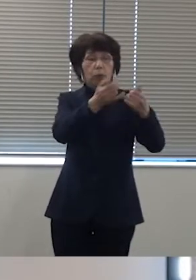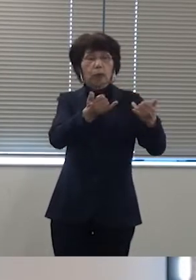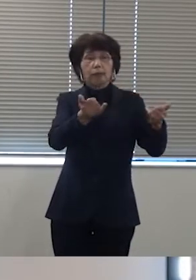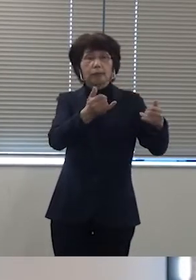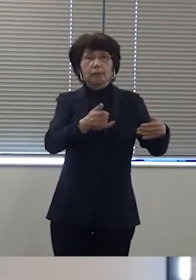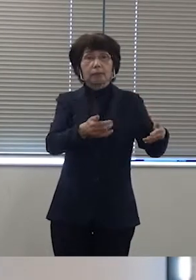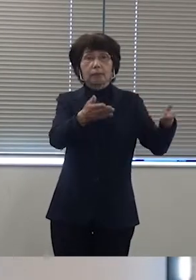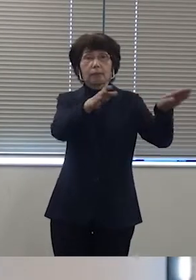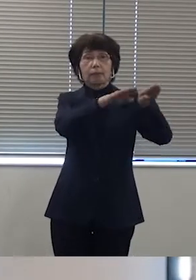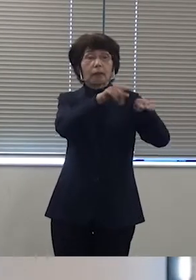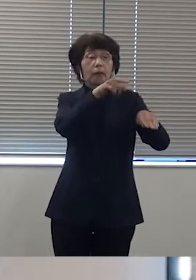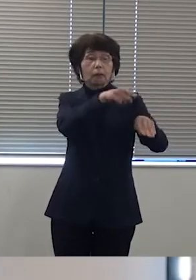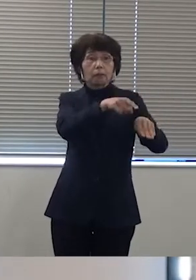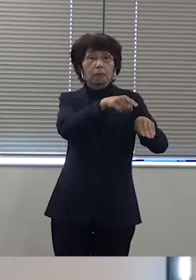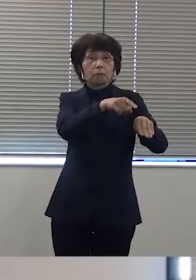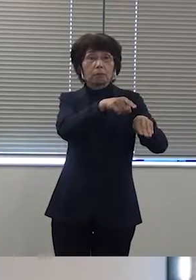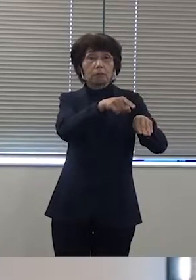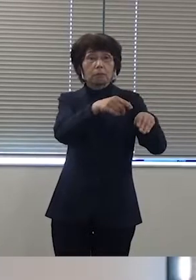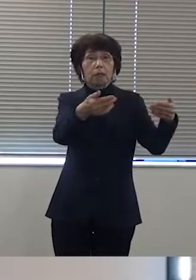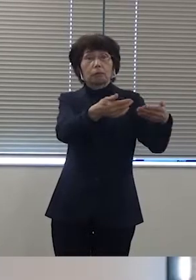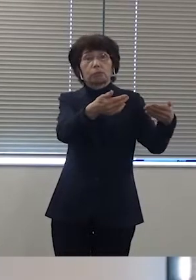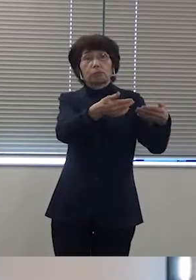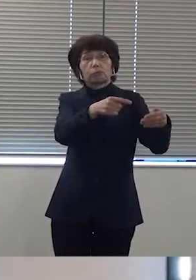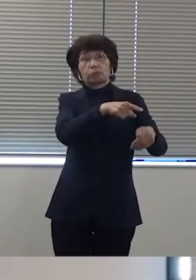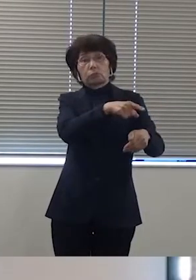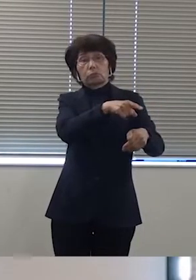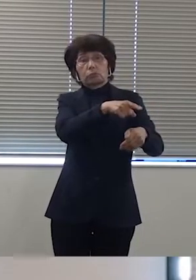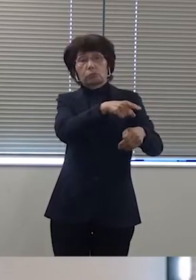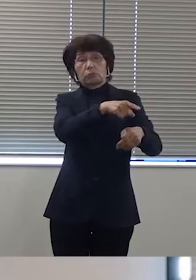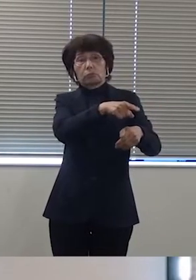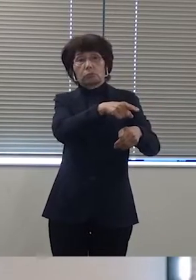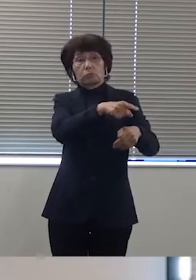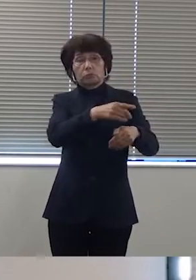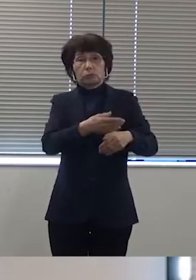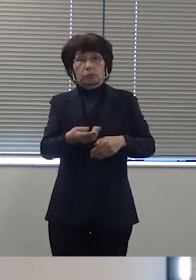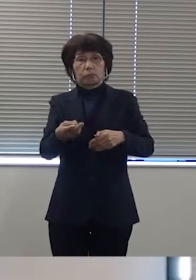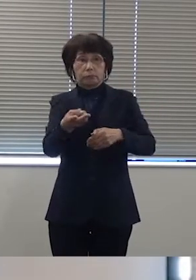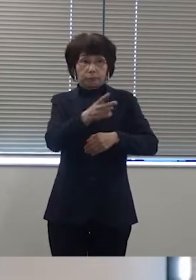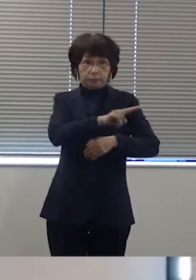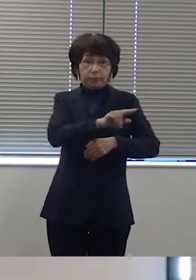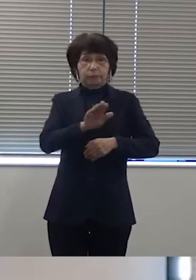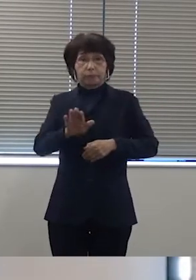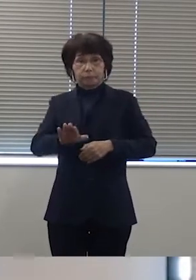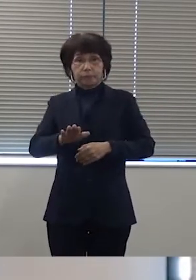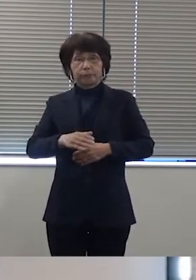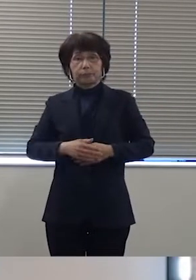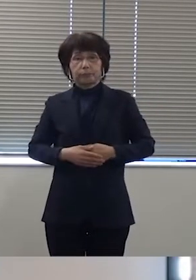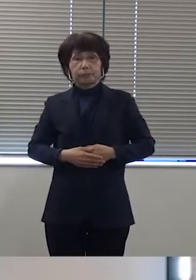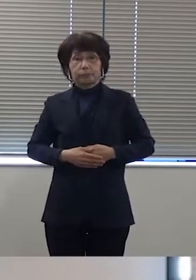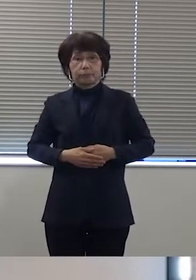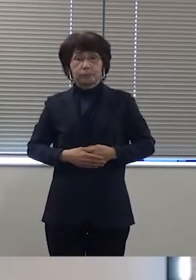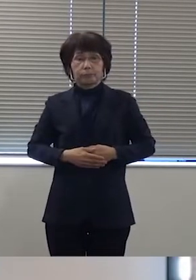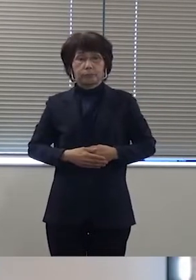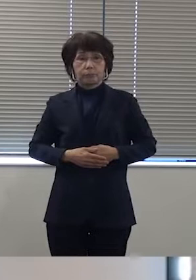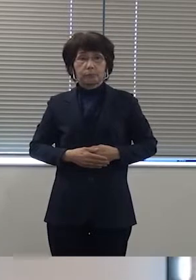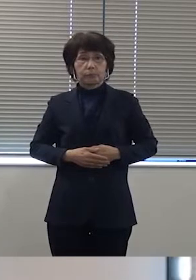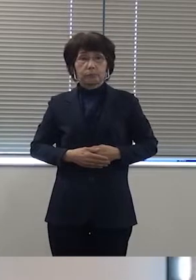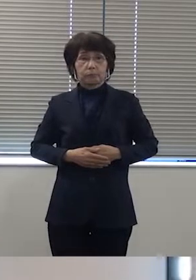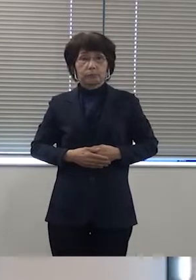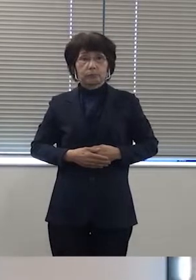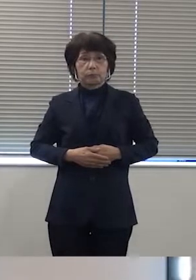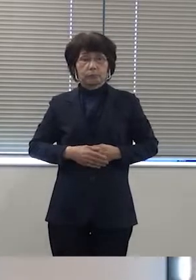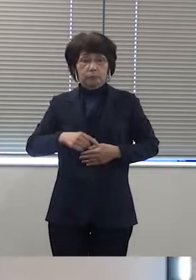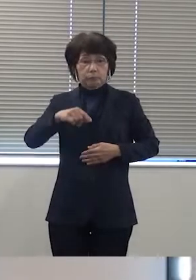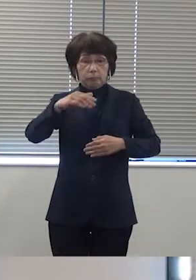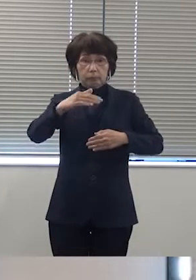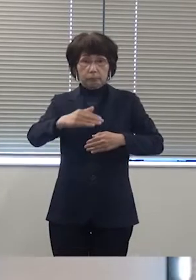に、それぞれの関係者を移っていっております。それから一番下は、長浜美馬瀬は美